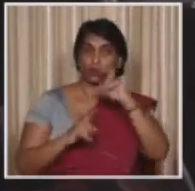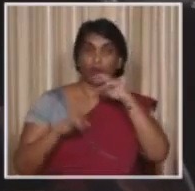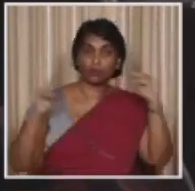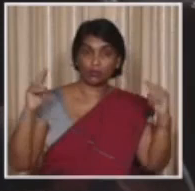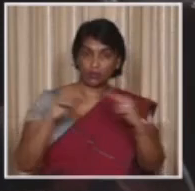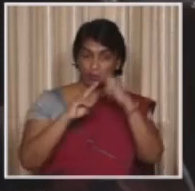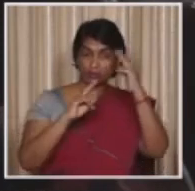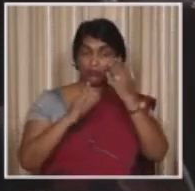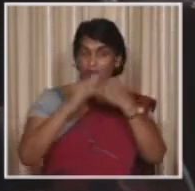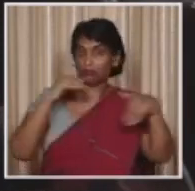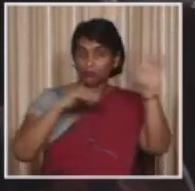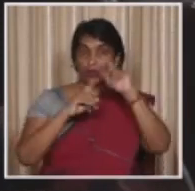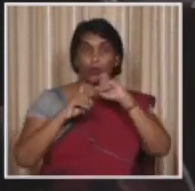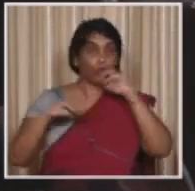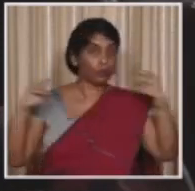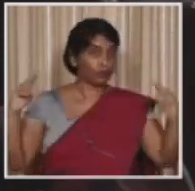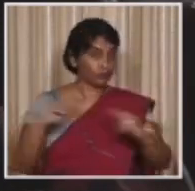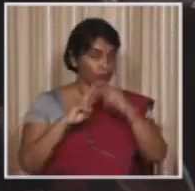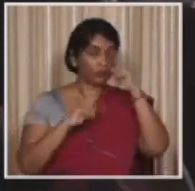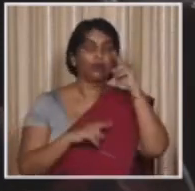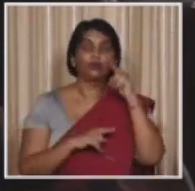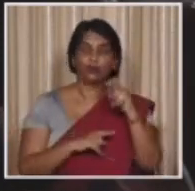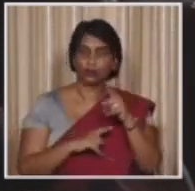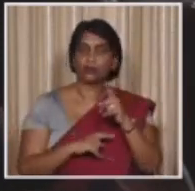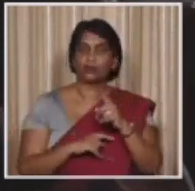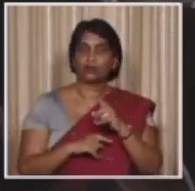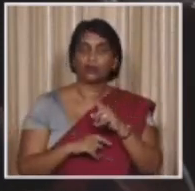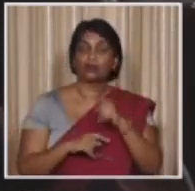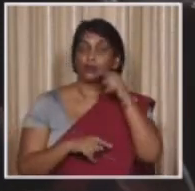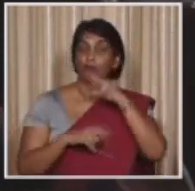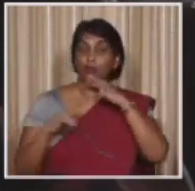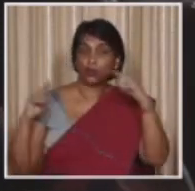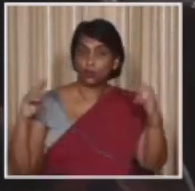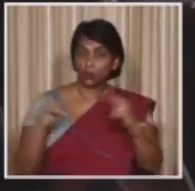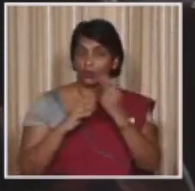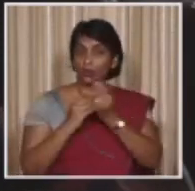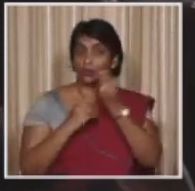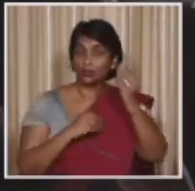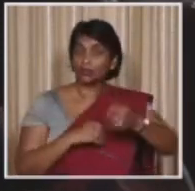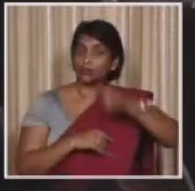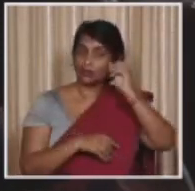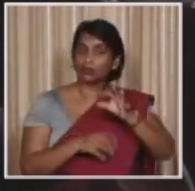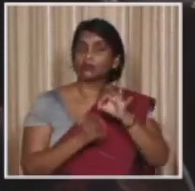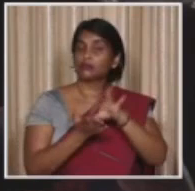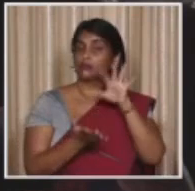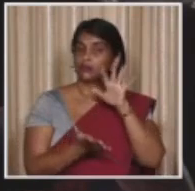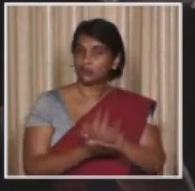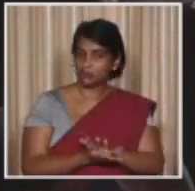අධිකරණයට සුප්‍රීම අධිකරණයට මේ රටේ අධිකරණය විසින් ලබා දීපු තීන්දුව